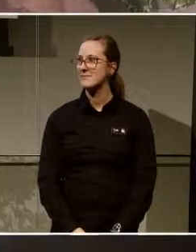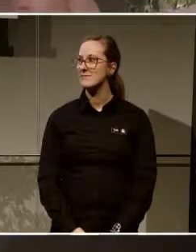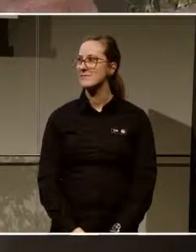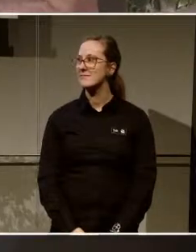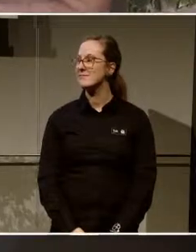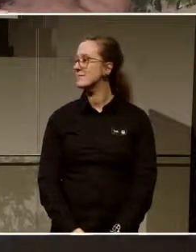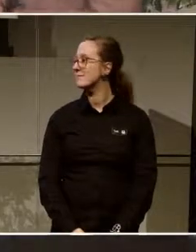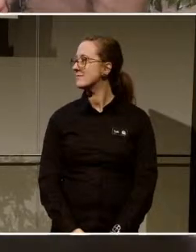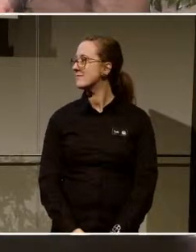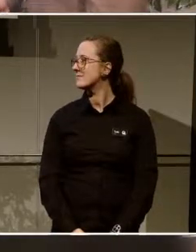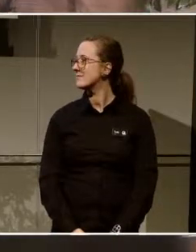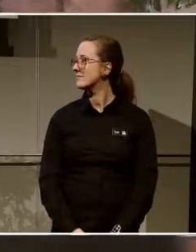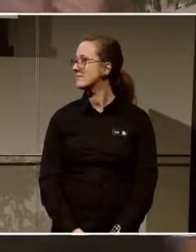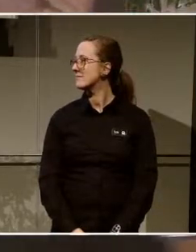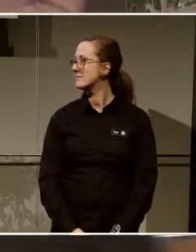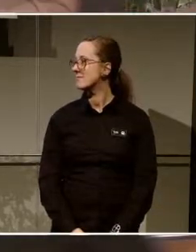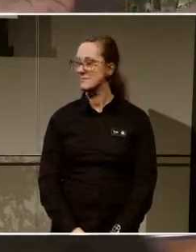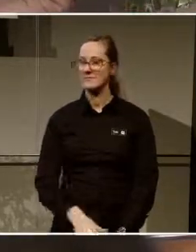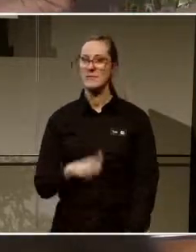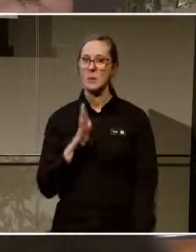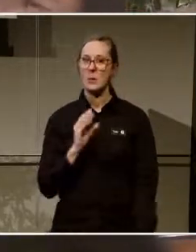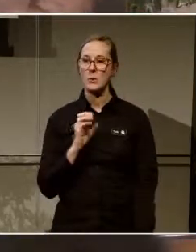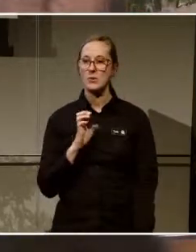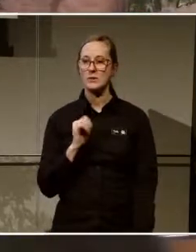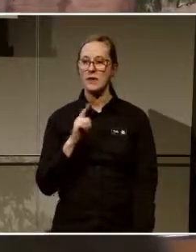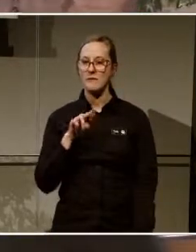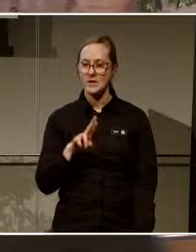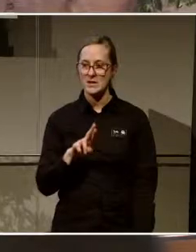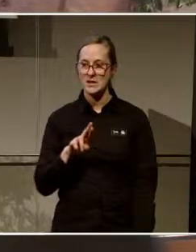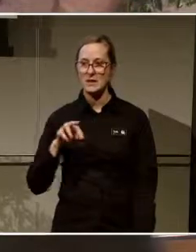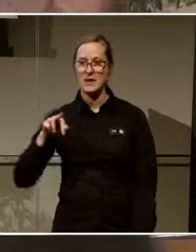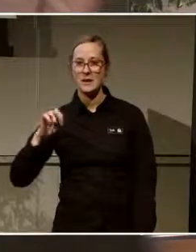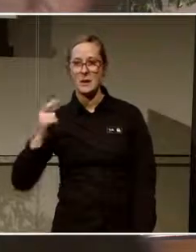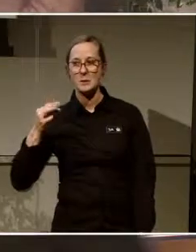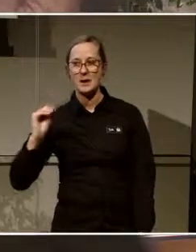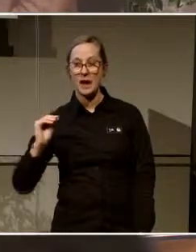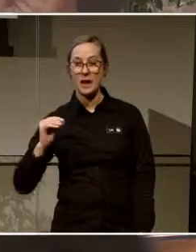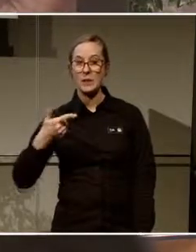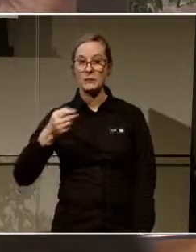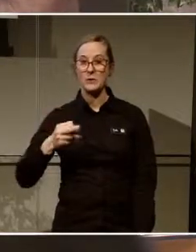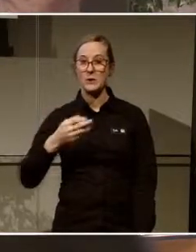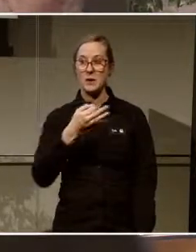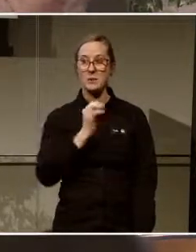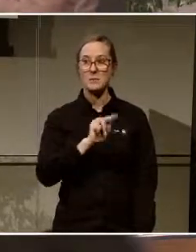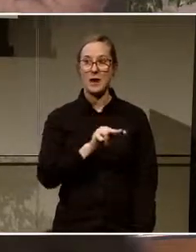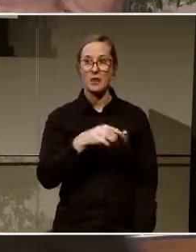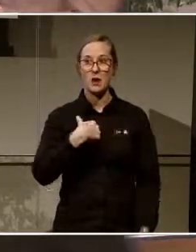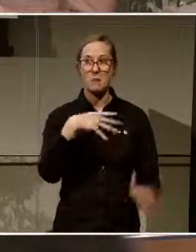Så. Och Josefin. Och Rebecca. Och en sån tur, Per, det var din jag slog sönder, för du har en